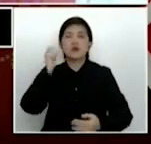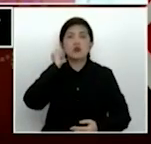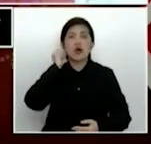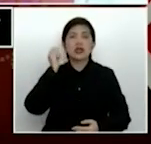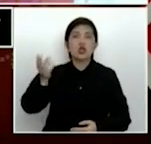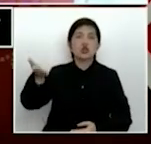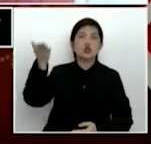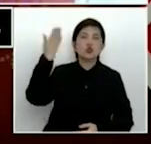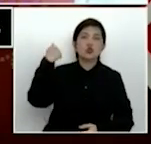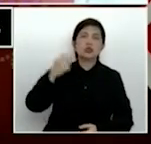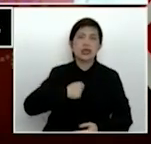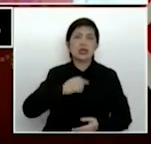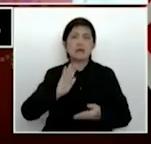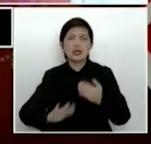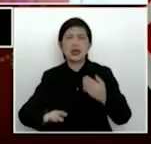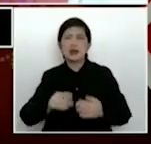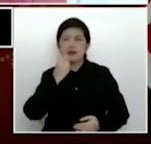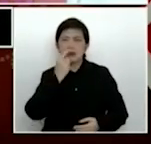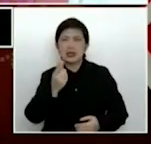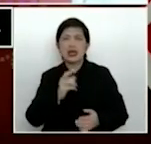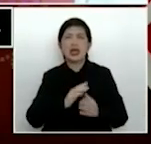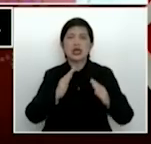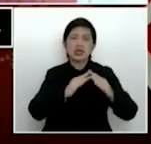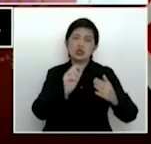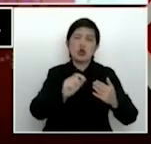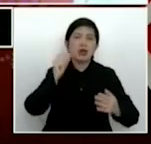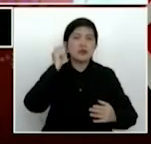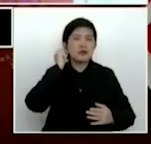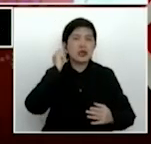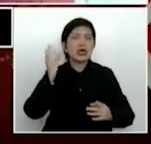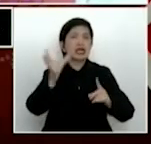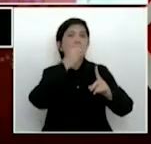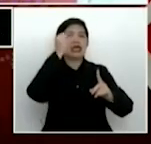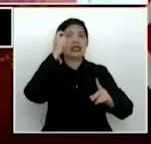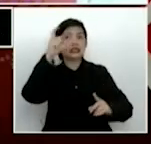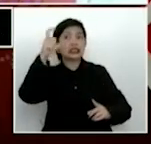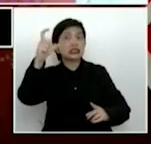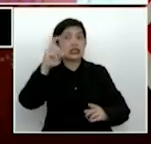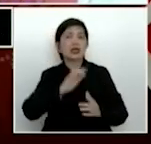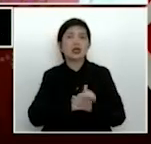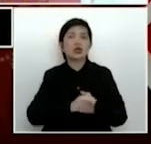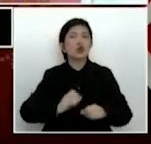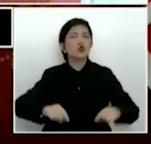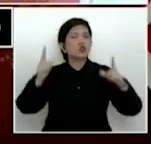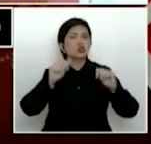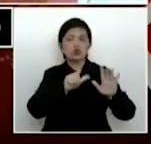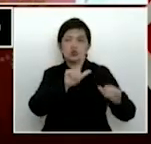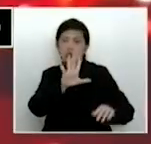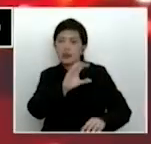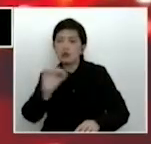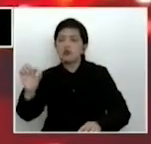sekoper cinta sekolah perempuan raih impian dan cita-cita itu lulusannya 75.000 bisa menjadi